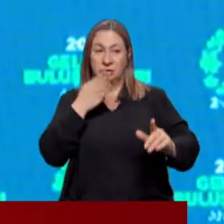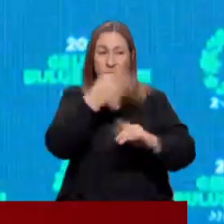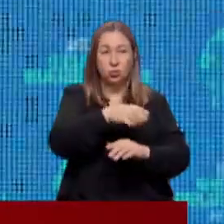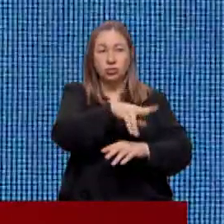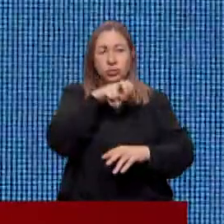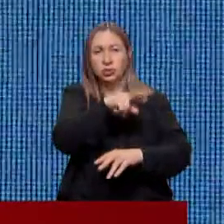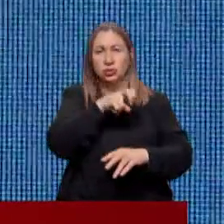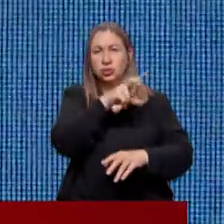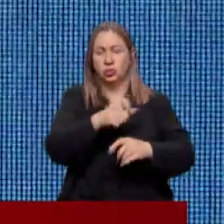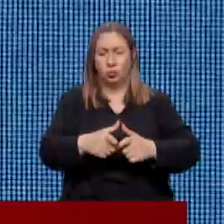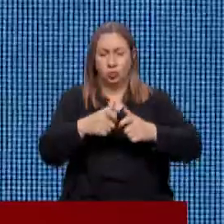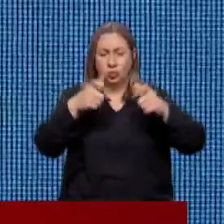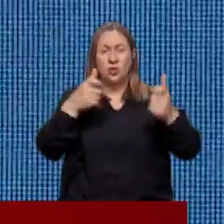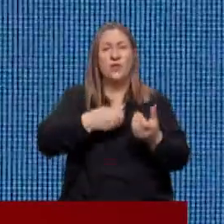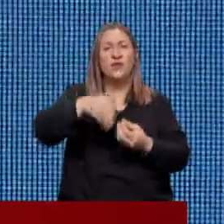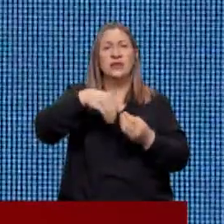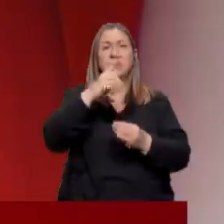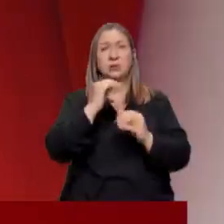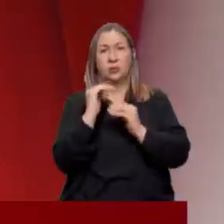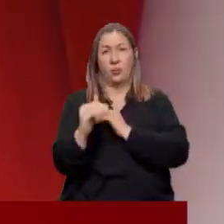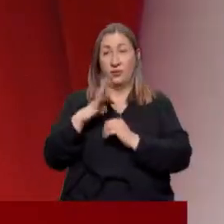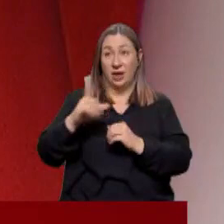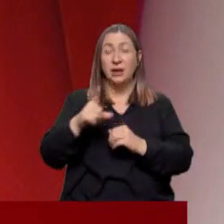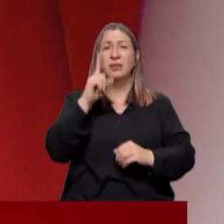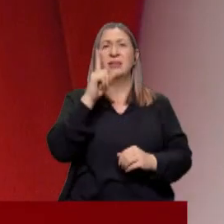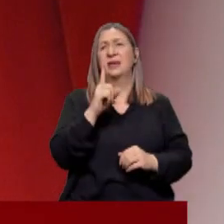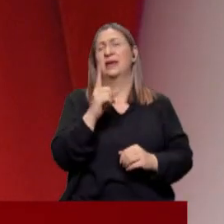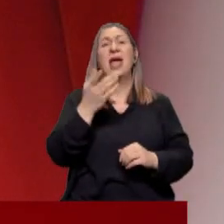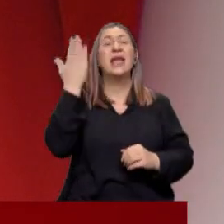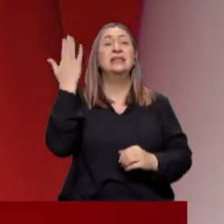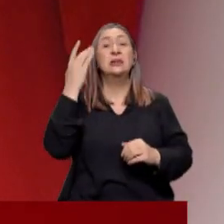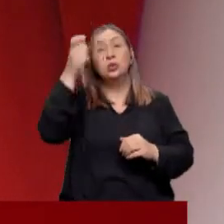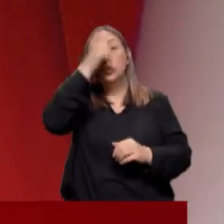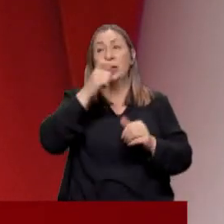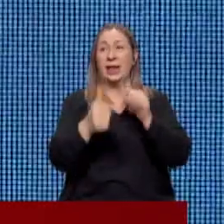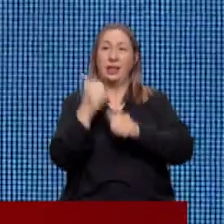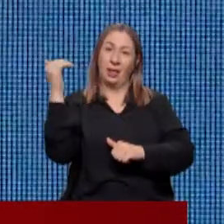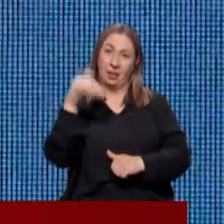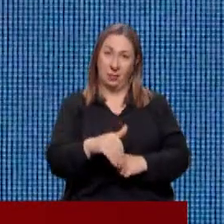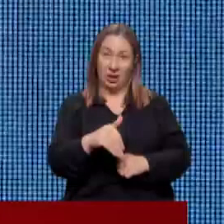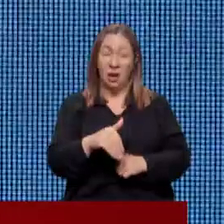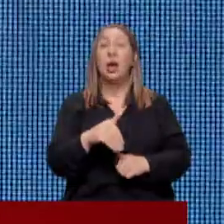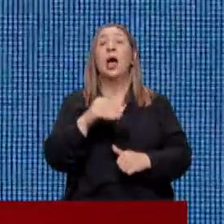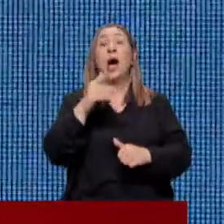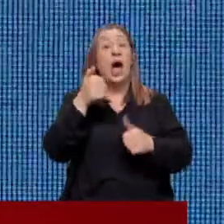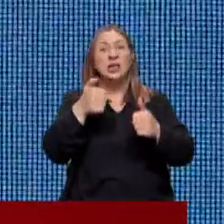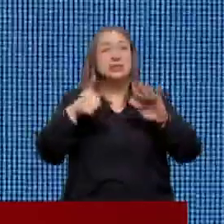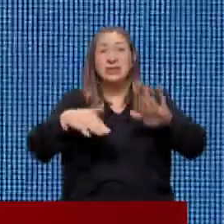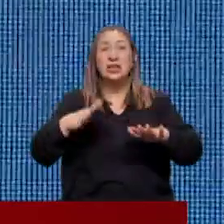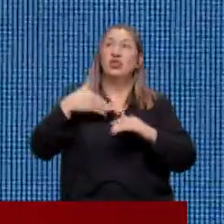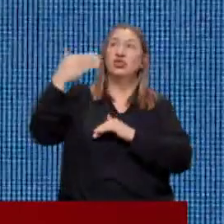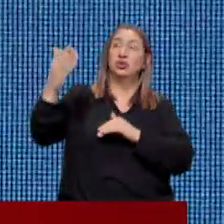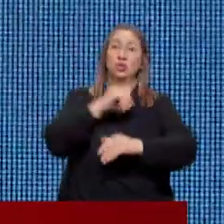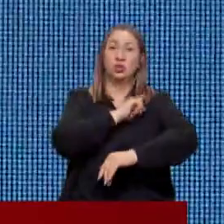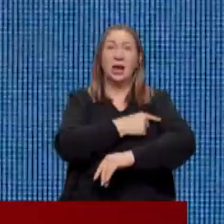severmiş büyümüş rantiyeci faizci bir cümle var pek var seni Eski Türkiye'yi geri getirmek masanın altı ay ağrısı